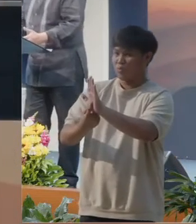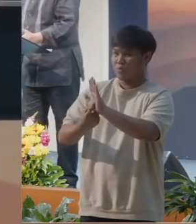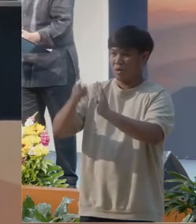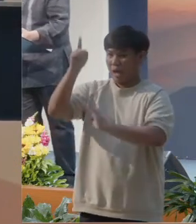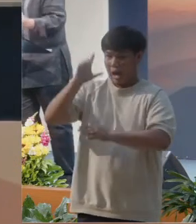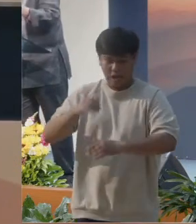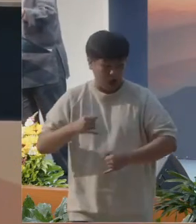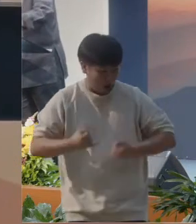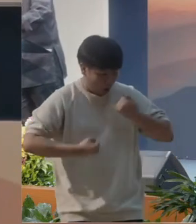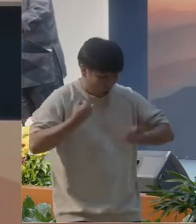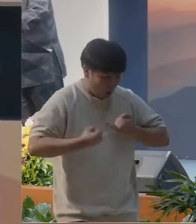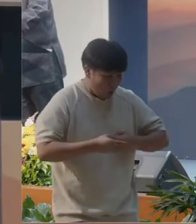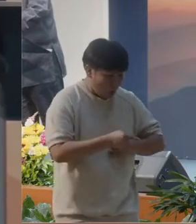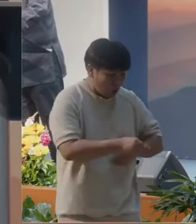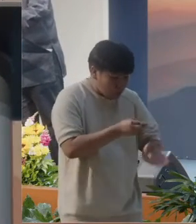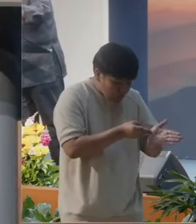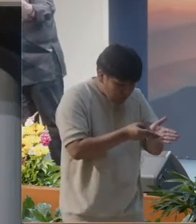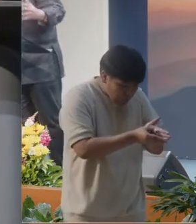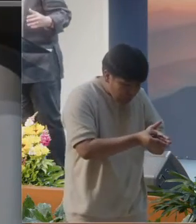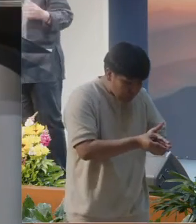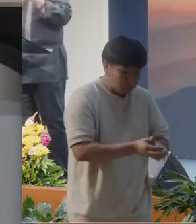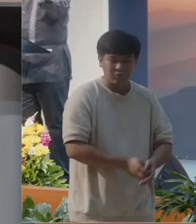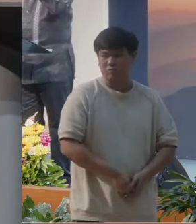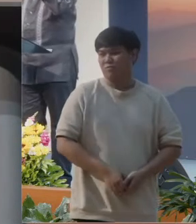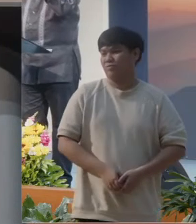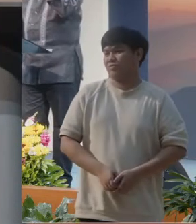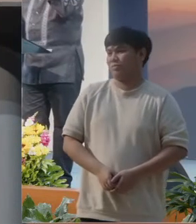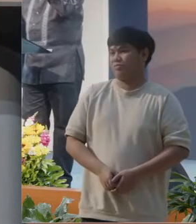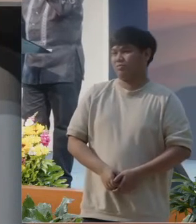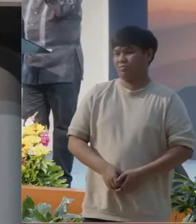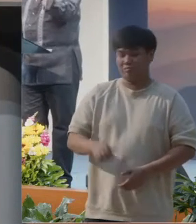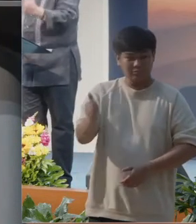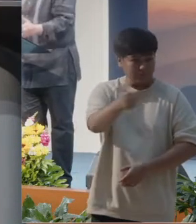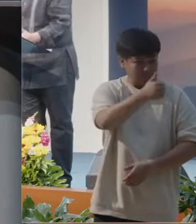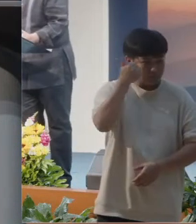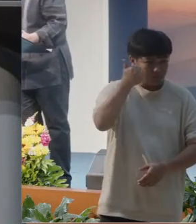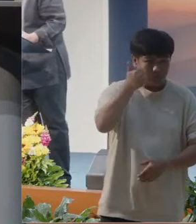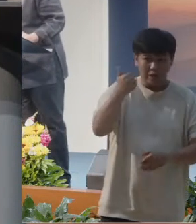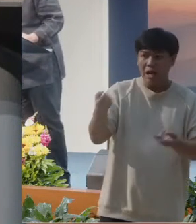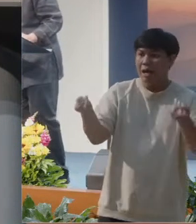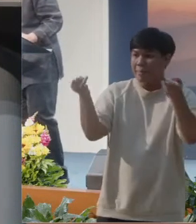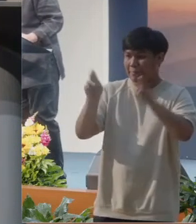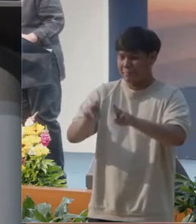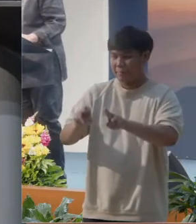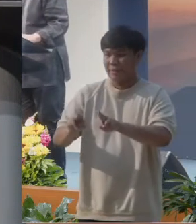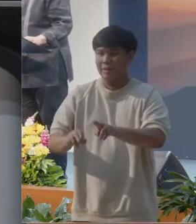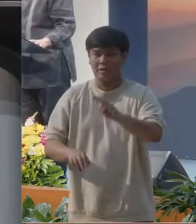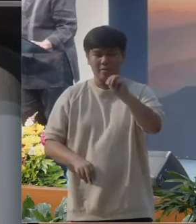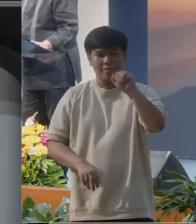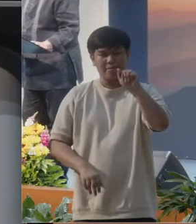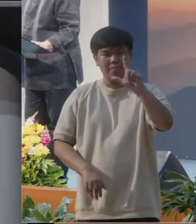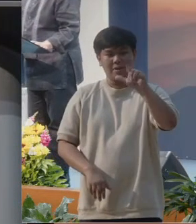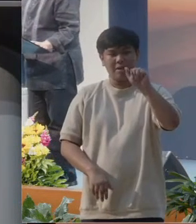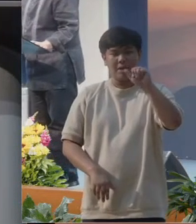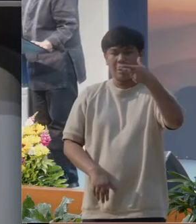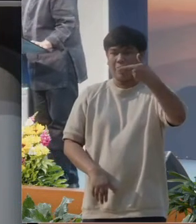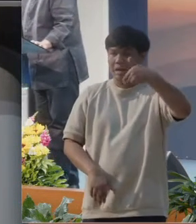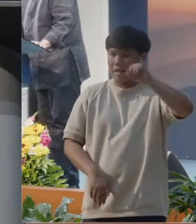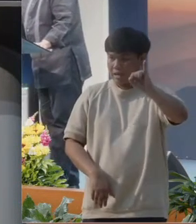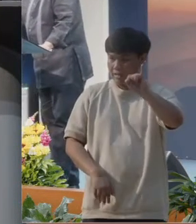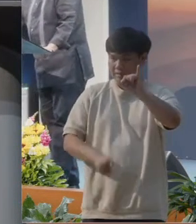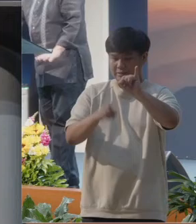kaluguran sa ating Panginoon. Nangyari na rin po yan sa ibang mga tagpo sa Biblia. Sa Malachi chapter 2, verse